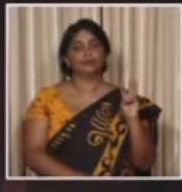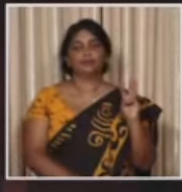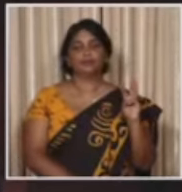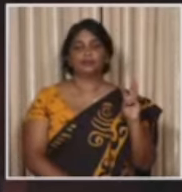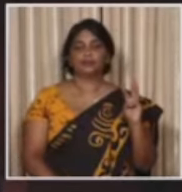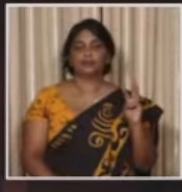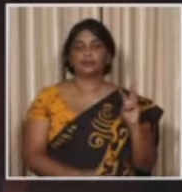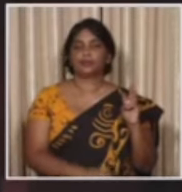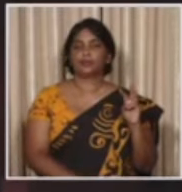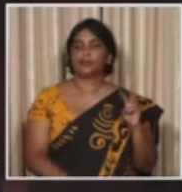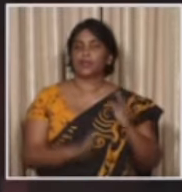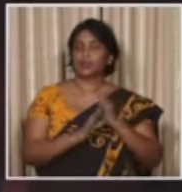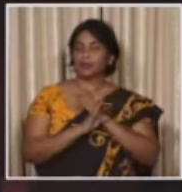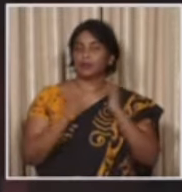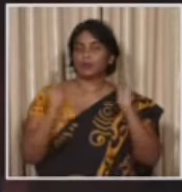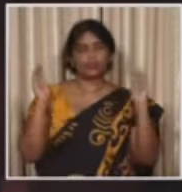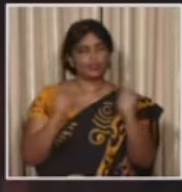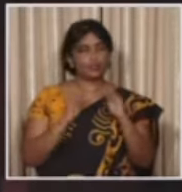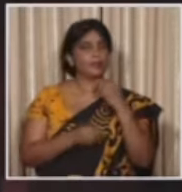මධ්‍ය පරිමාණයේ ව්‍යාපාර